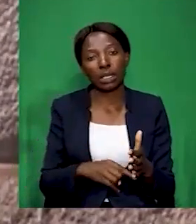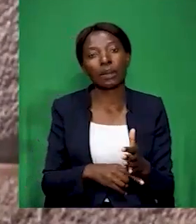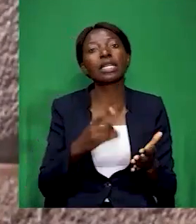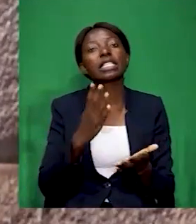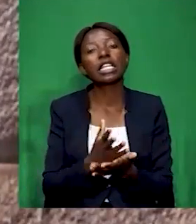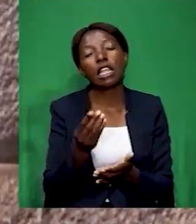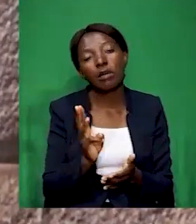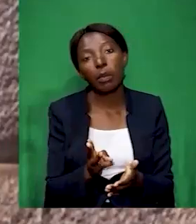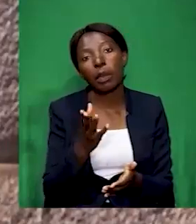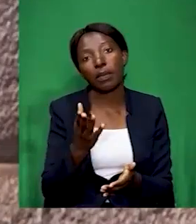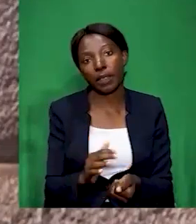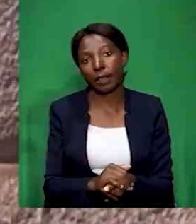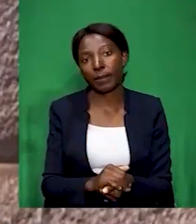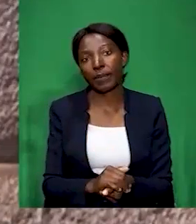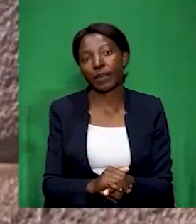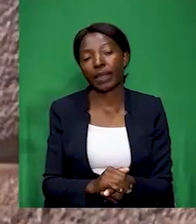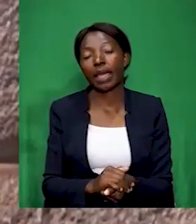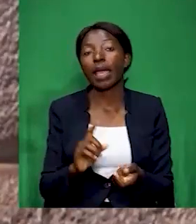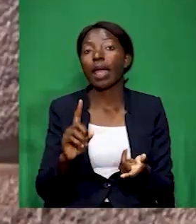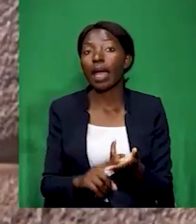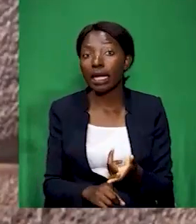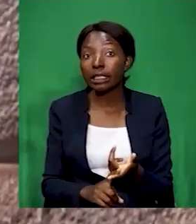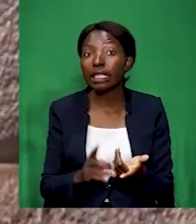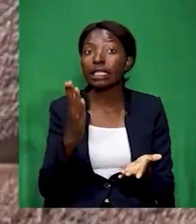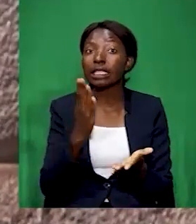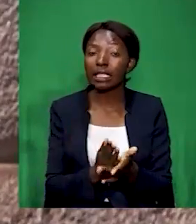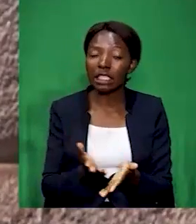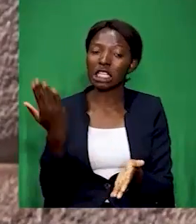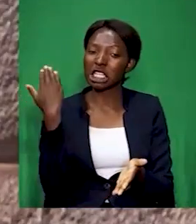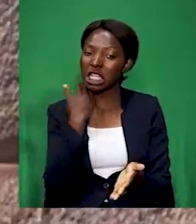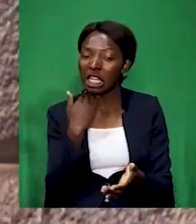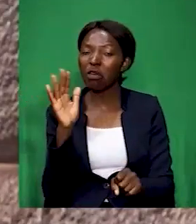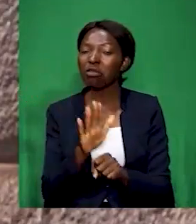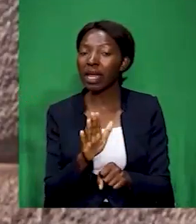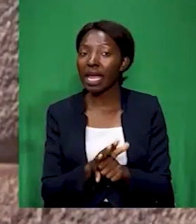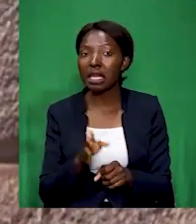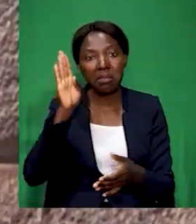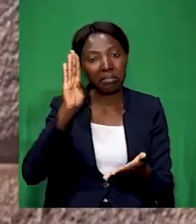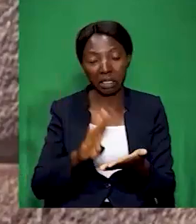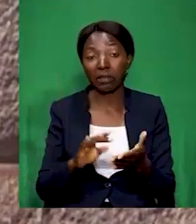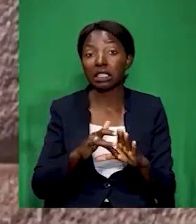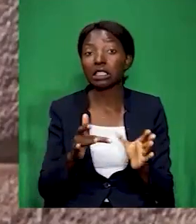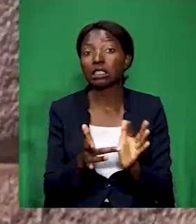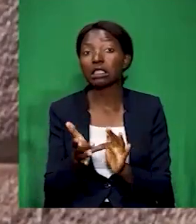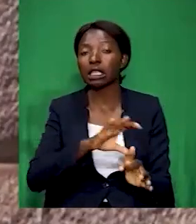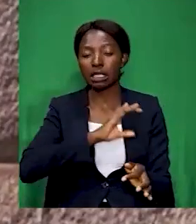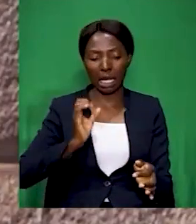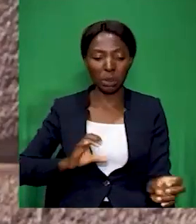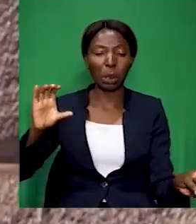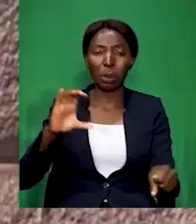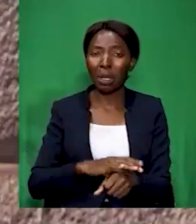pakatanga kuitika dambudziko pakatanga kupesekutwa vatendi vese vakatanga